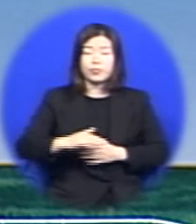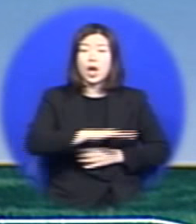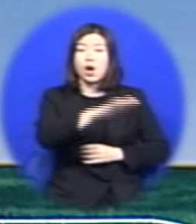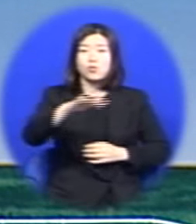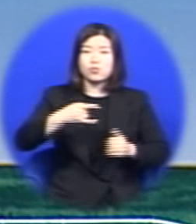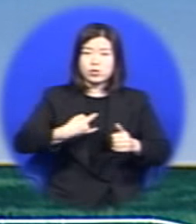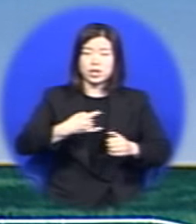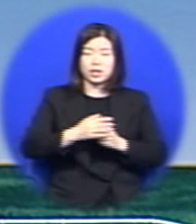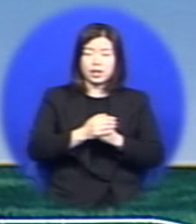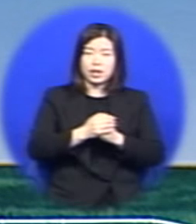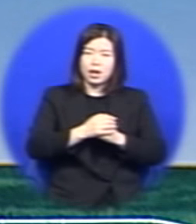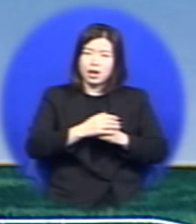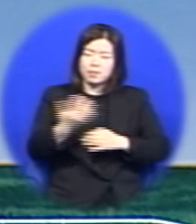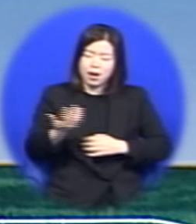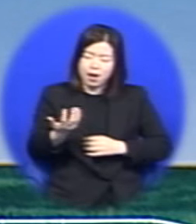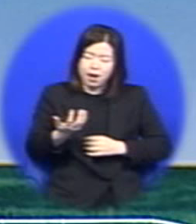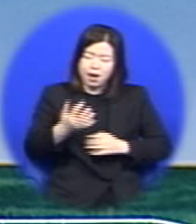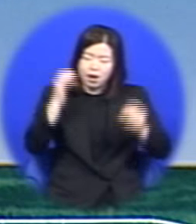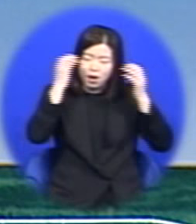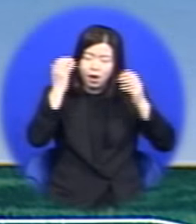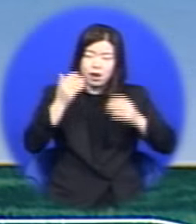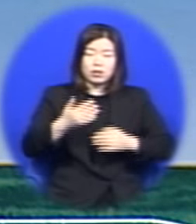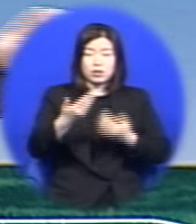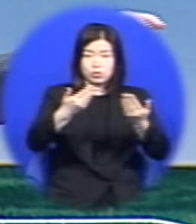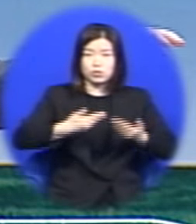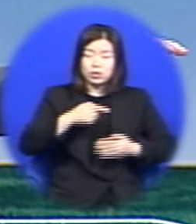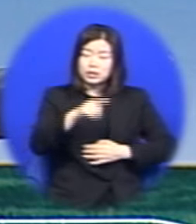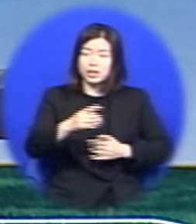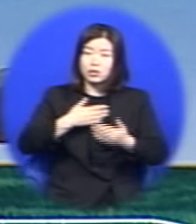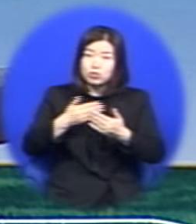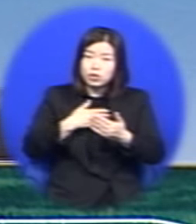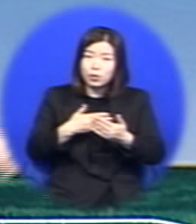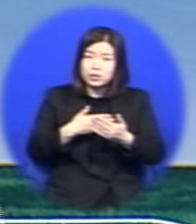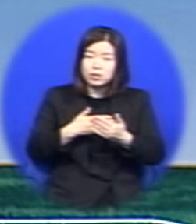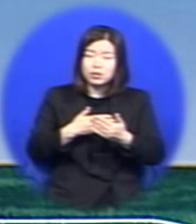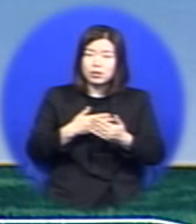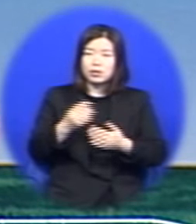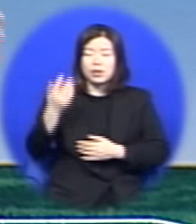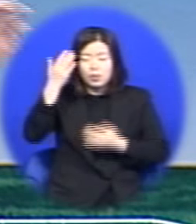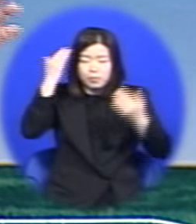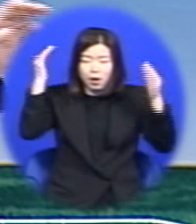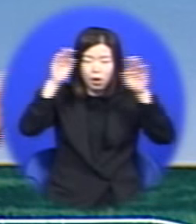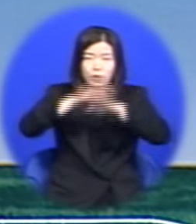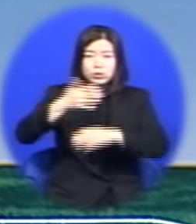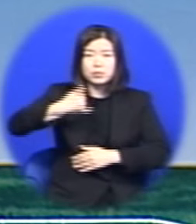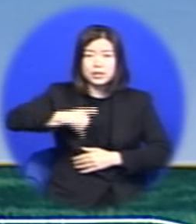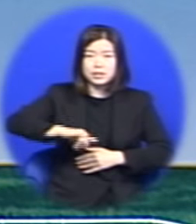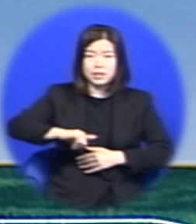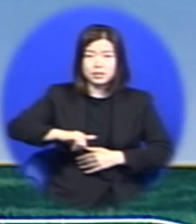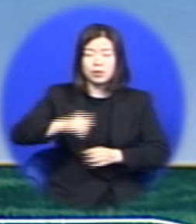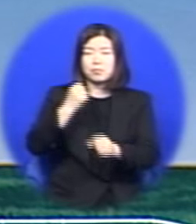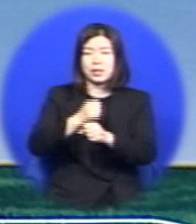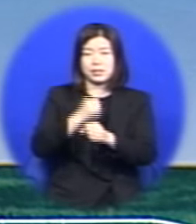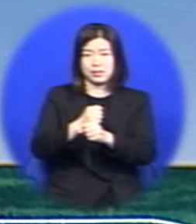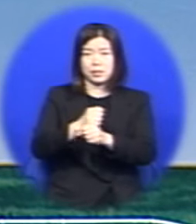우리에게 고통을 주는 것은 그게 두려워서 우리를 어둠의 자식으로 만들어 버리려고 하는, 그게 마귀의